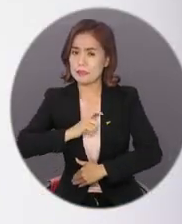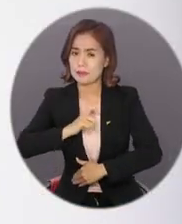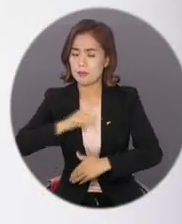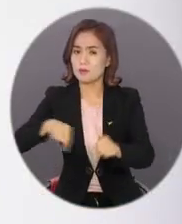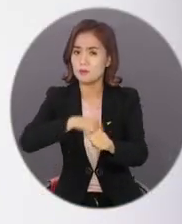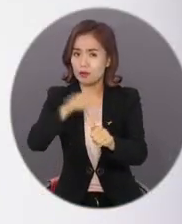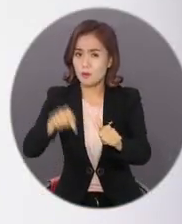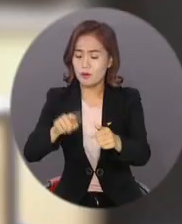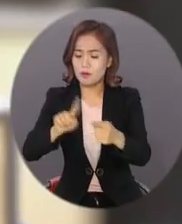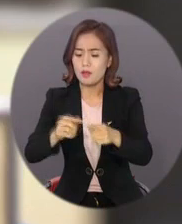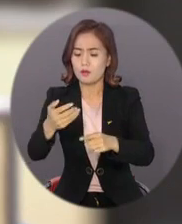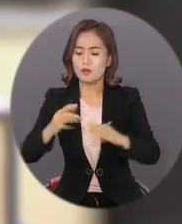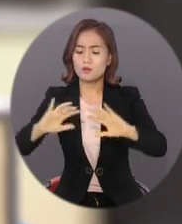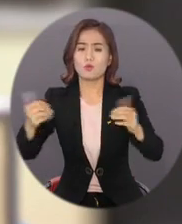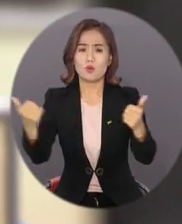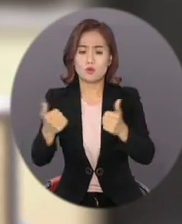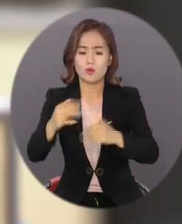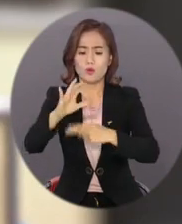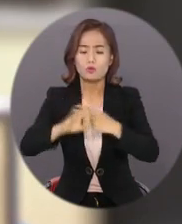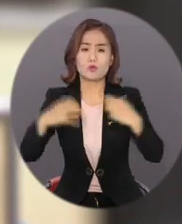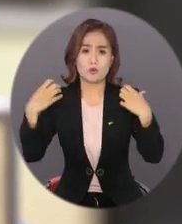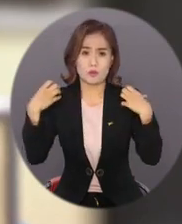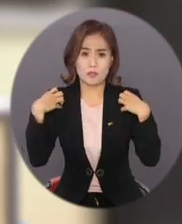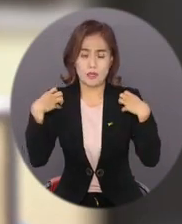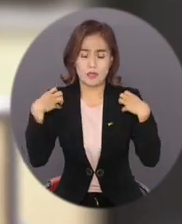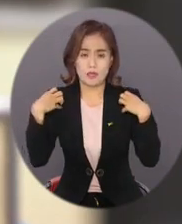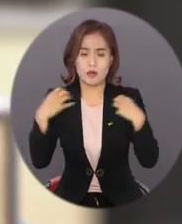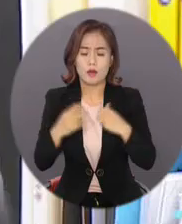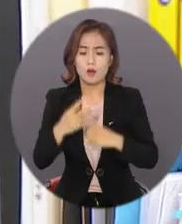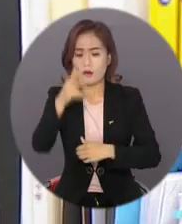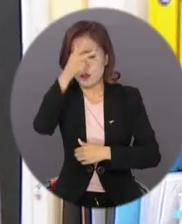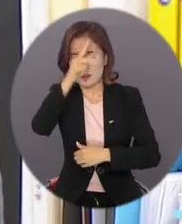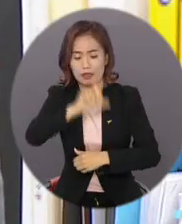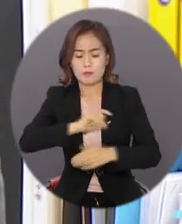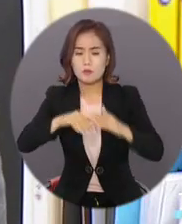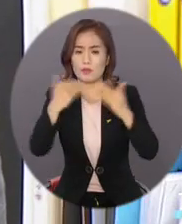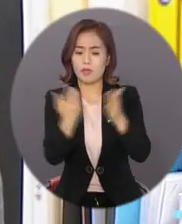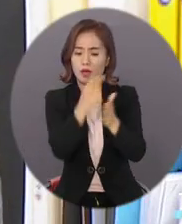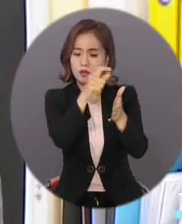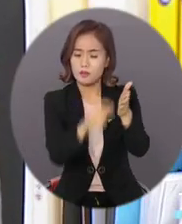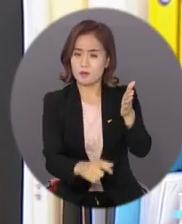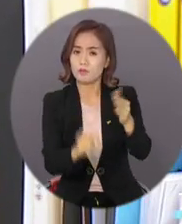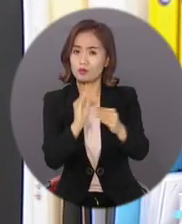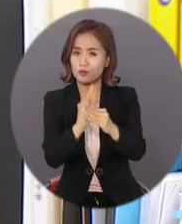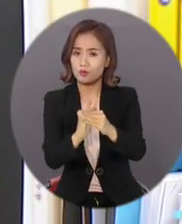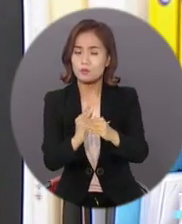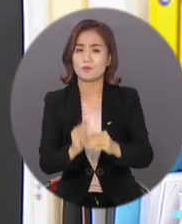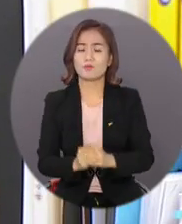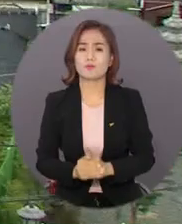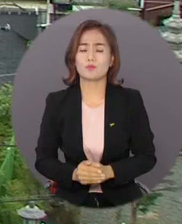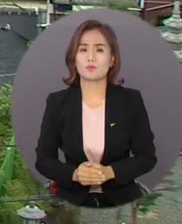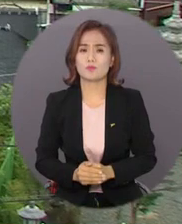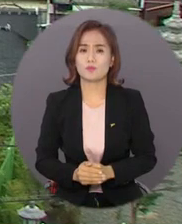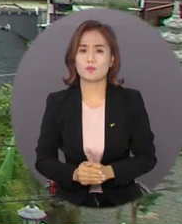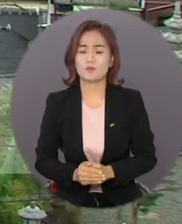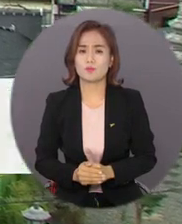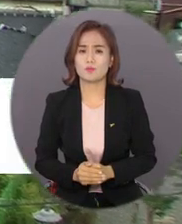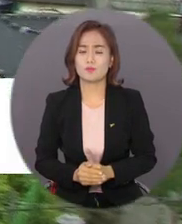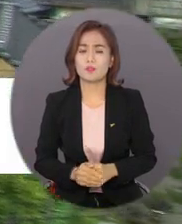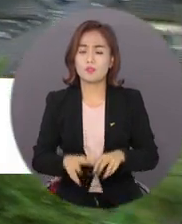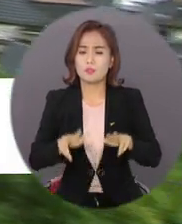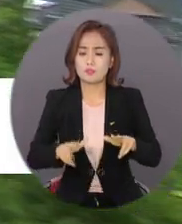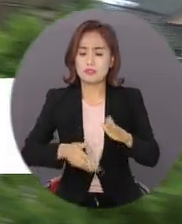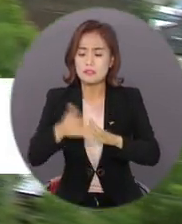부분인데 전직 국회의원과 구청장, 현직 경찰 간부 등의 이름이 로비 대상으로 오르내리고 있습니다.